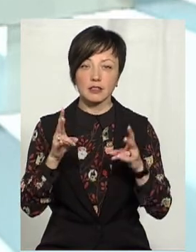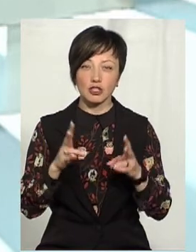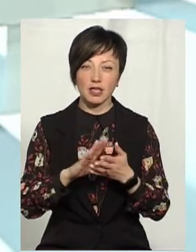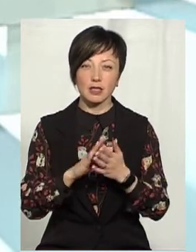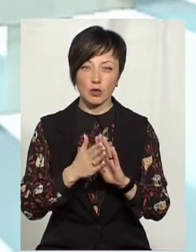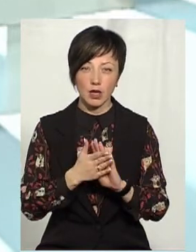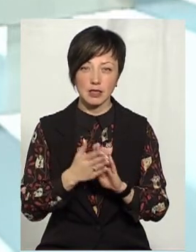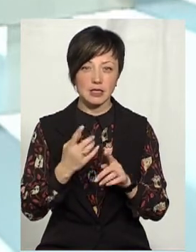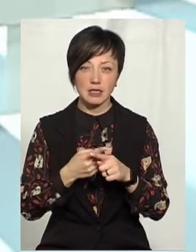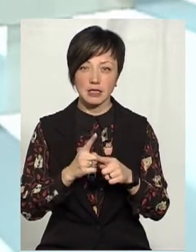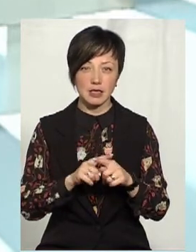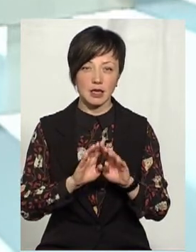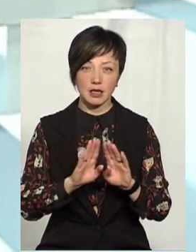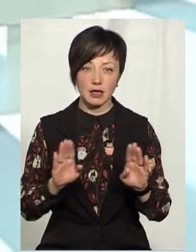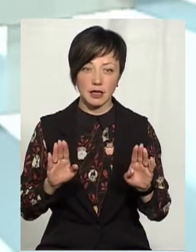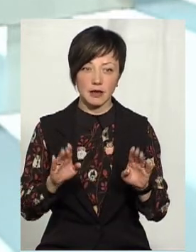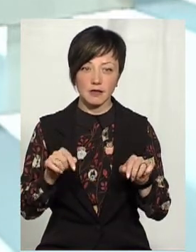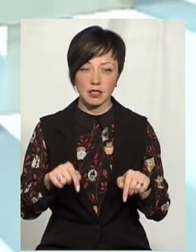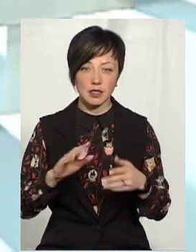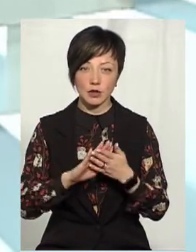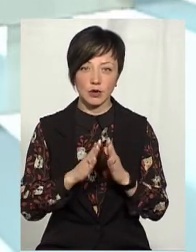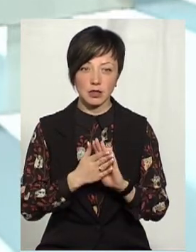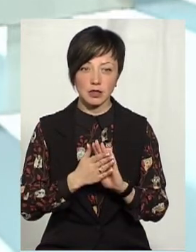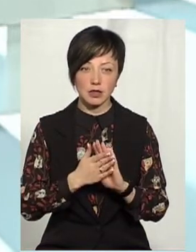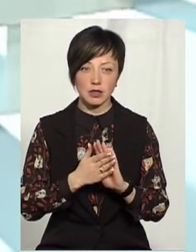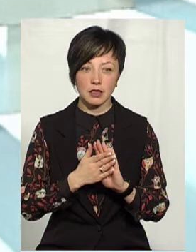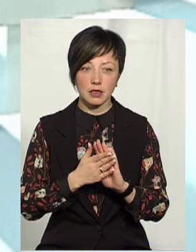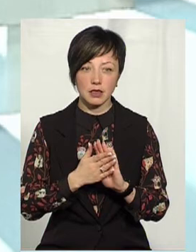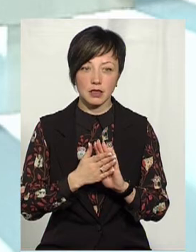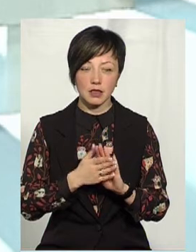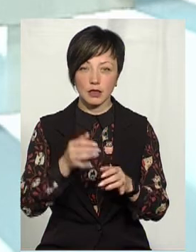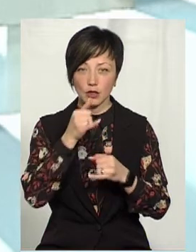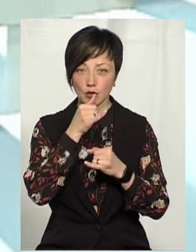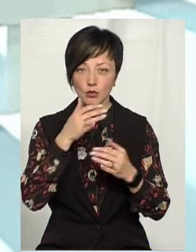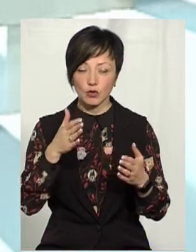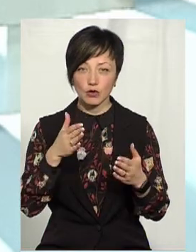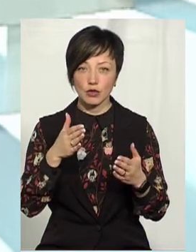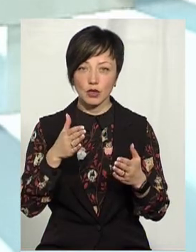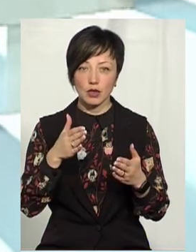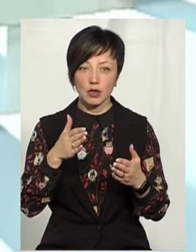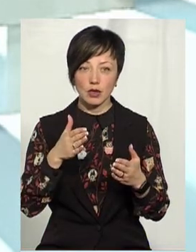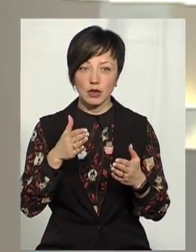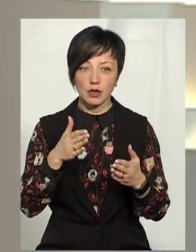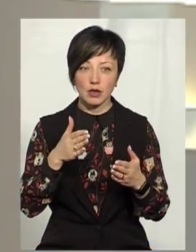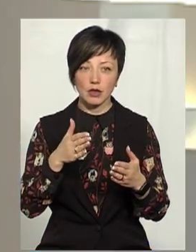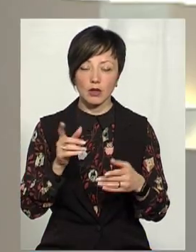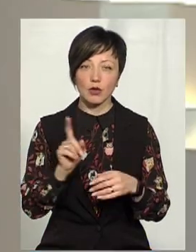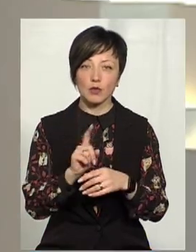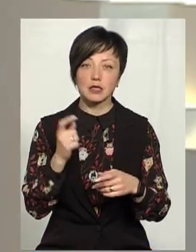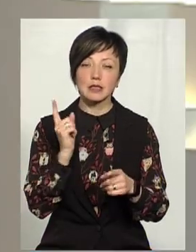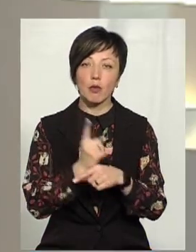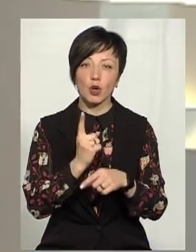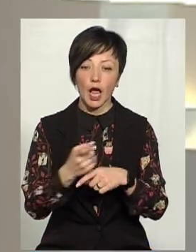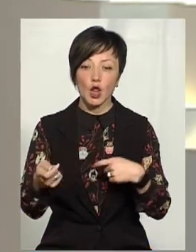надзвичайних ситуацій. Це не є в цій ситуації, в рамках своєї компетенції, вона не може видати норму, яка забороняє торгівлю на